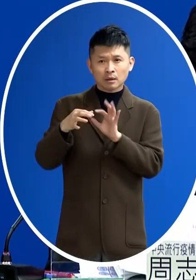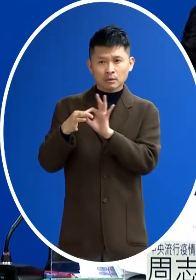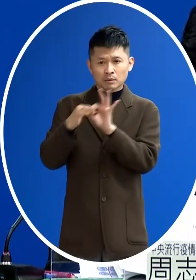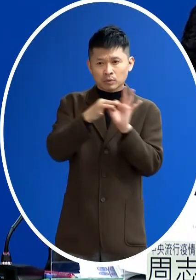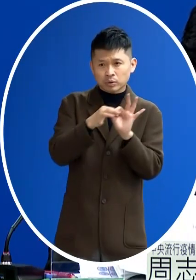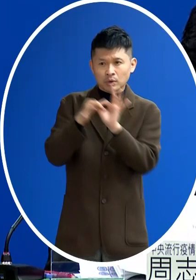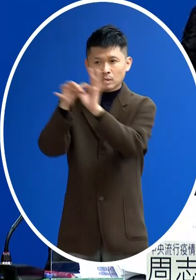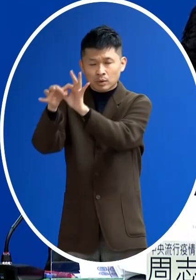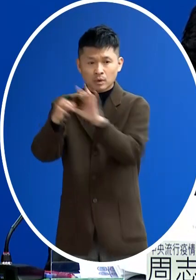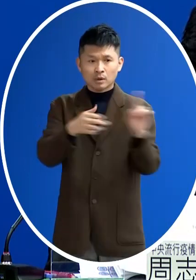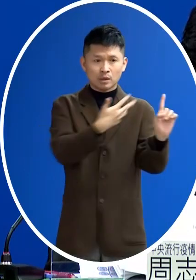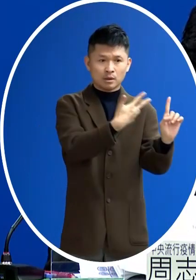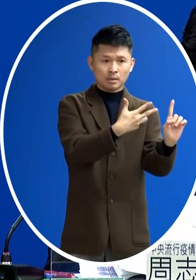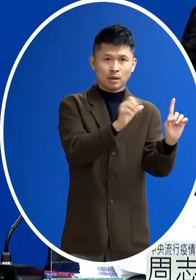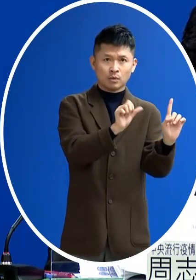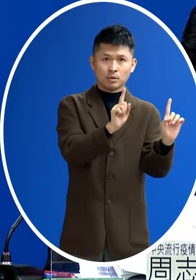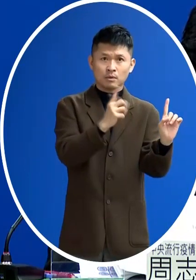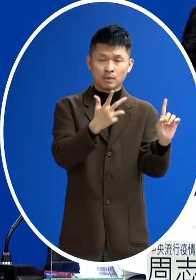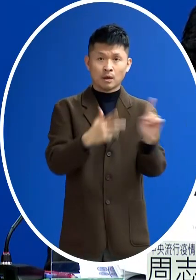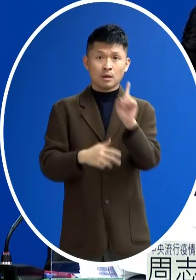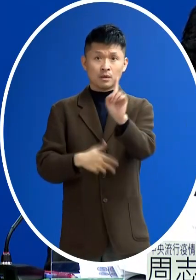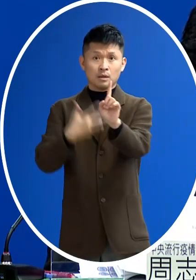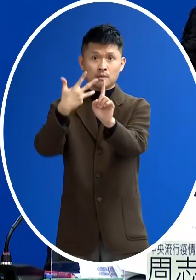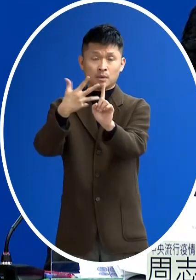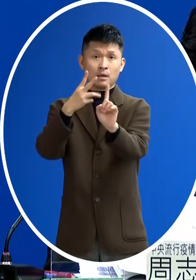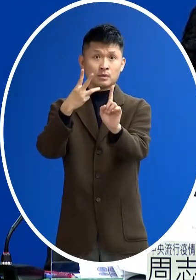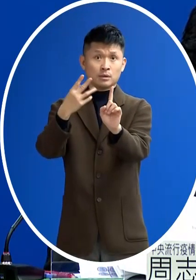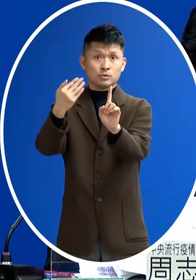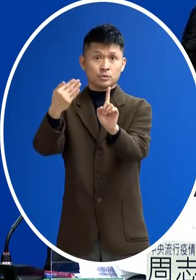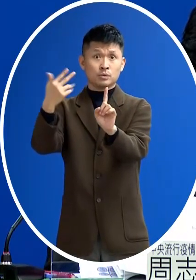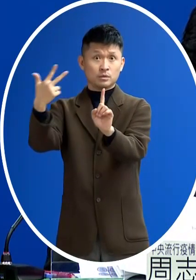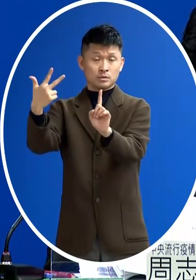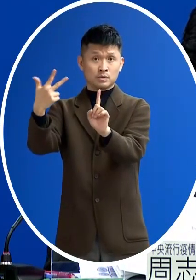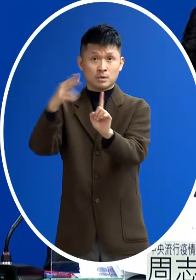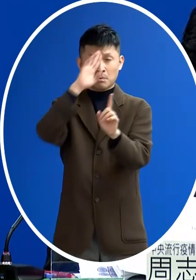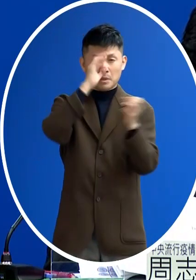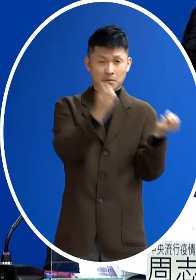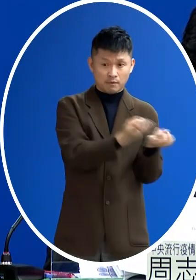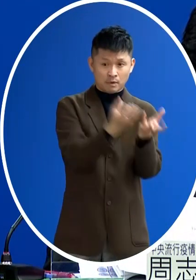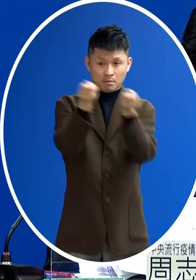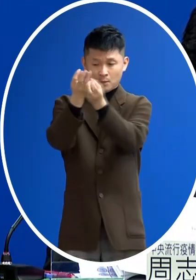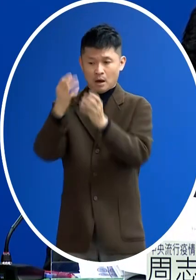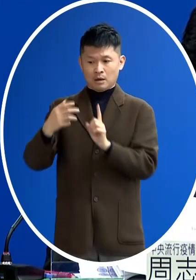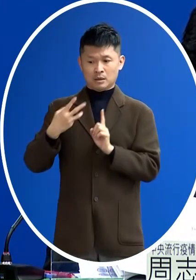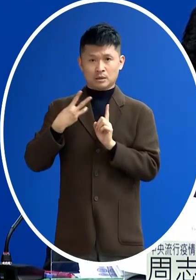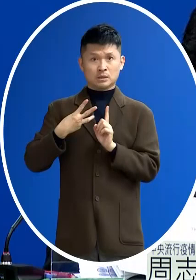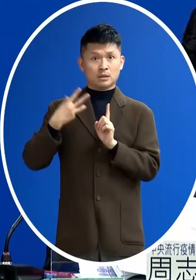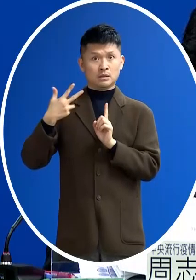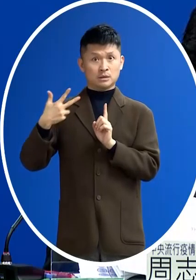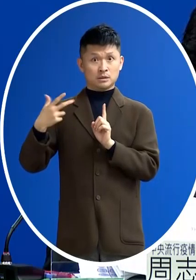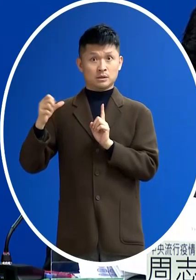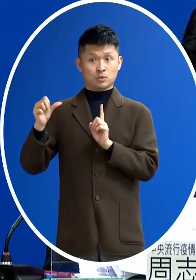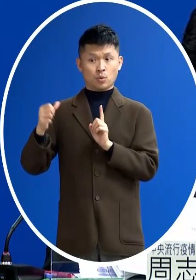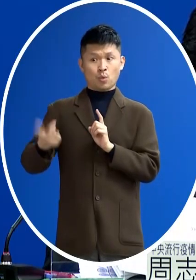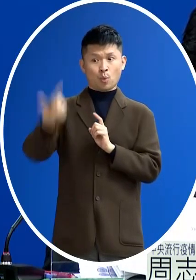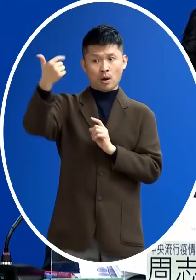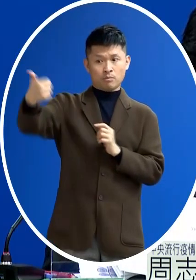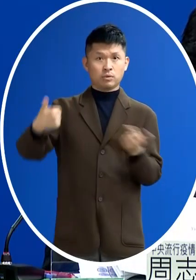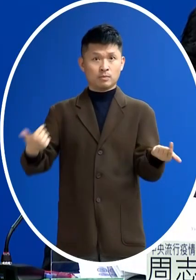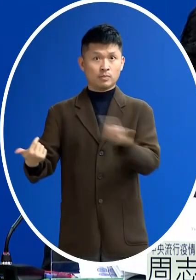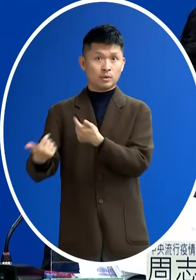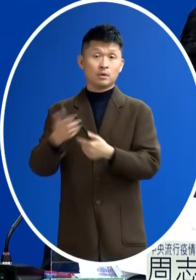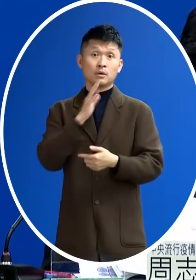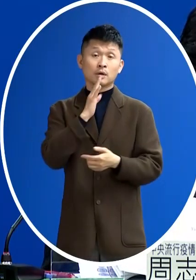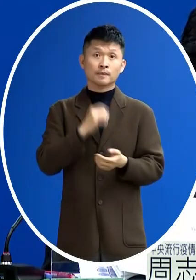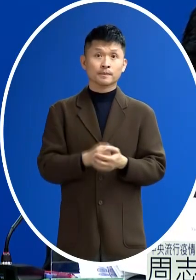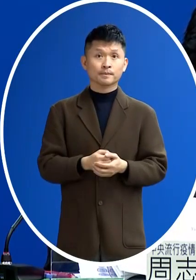是18518或者是18397，那个发病日都比375早，所以目前就这个传